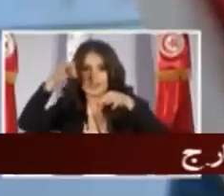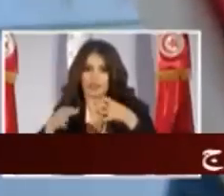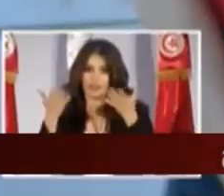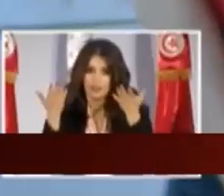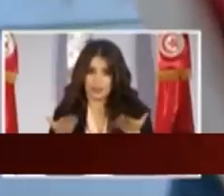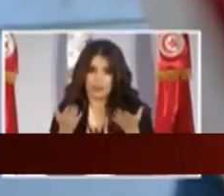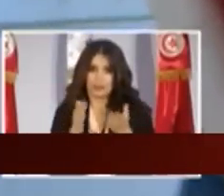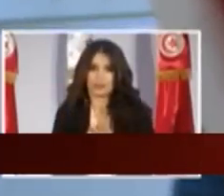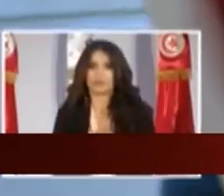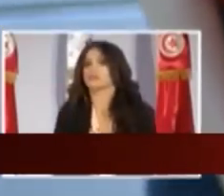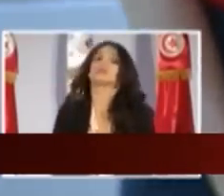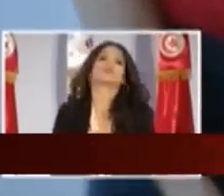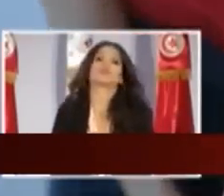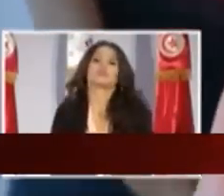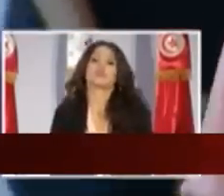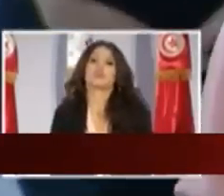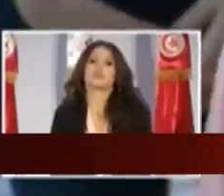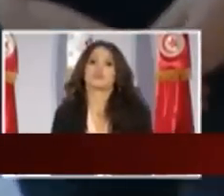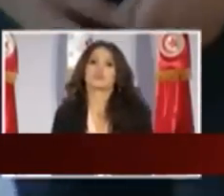المعلومات